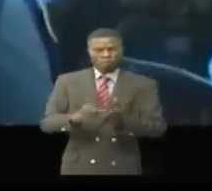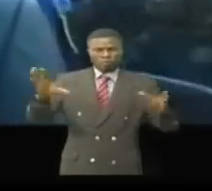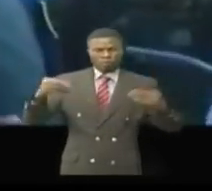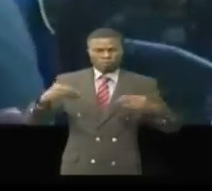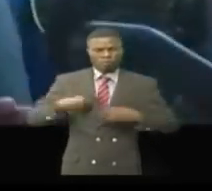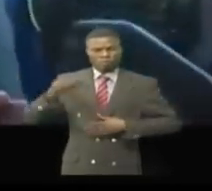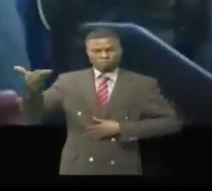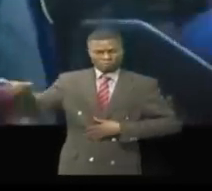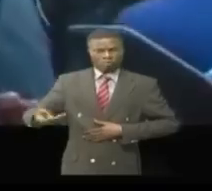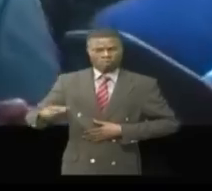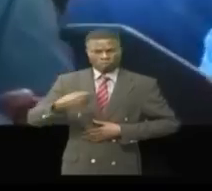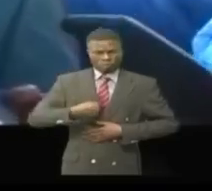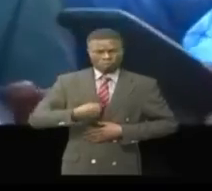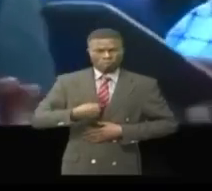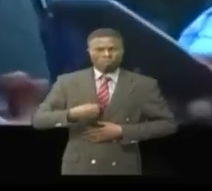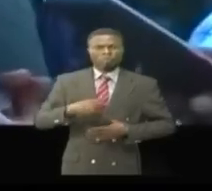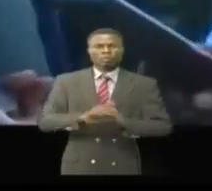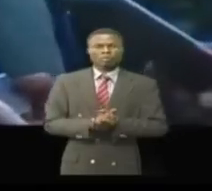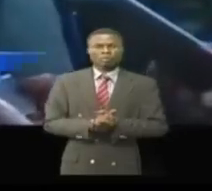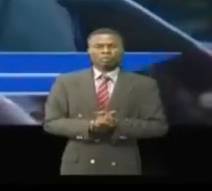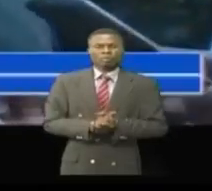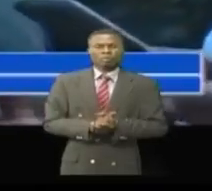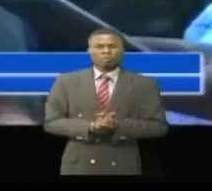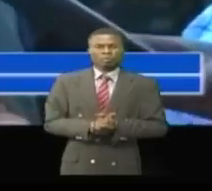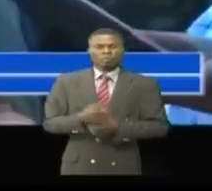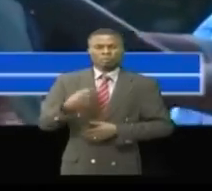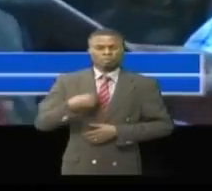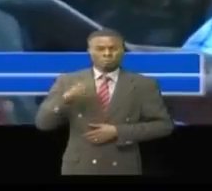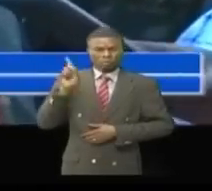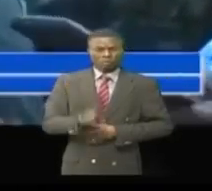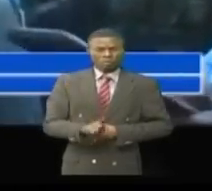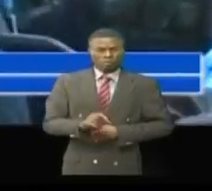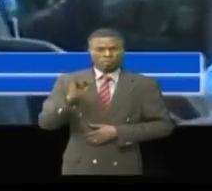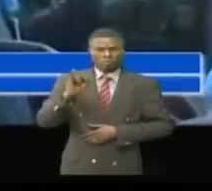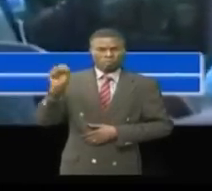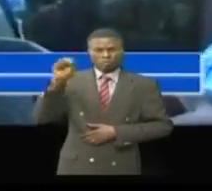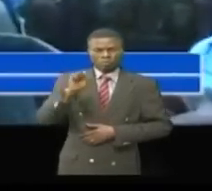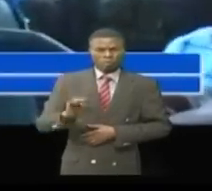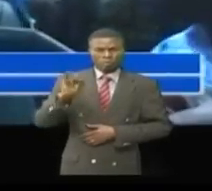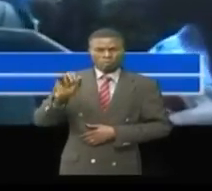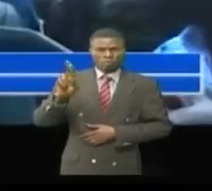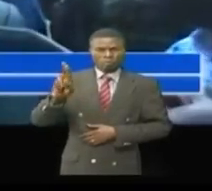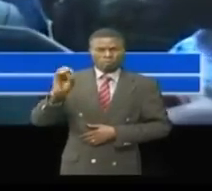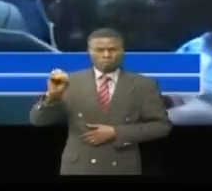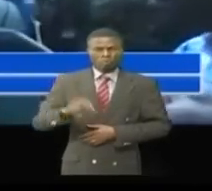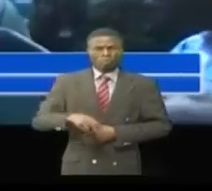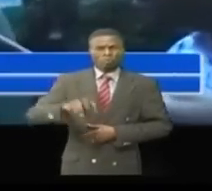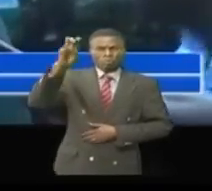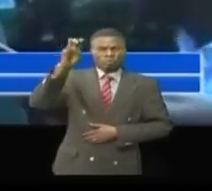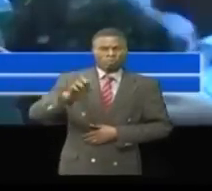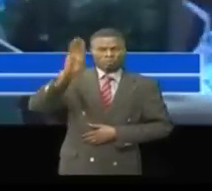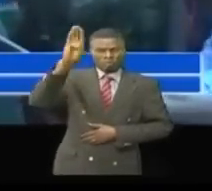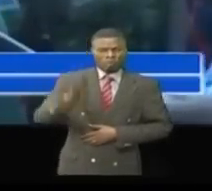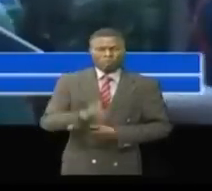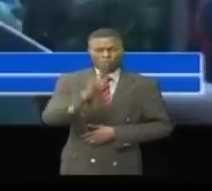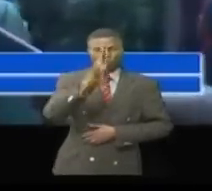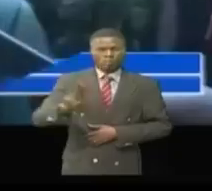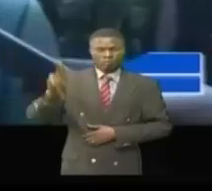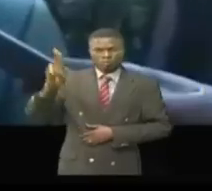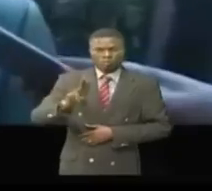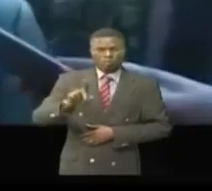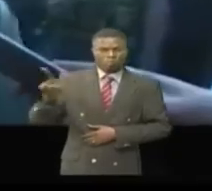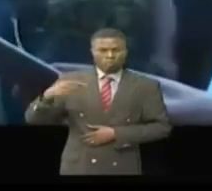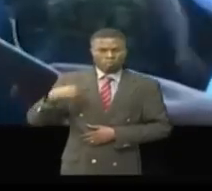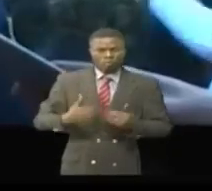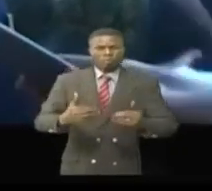chaleureux qui vient de m'être réservé. Je suis ici à Isiro en transit pour les Bazouélé orientales, où je